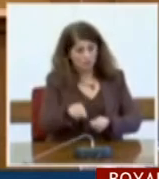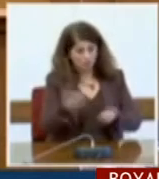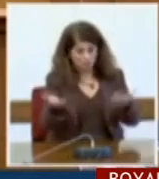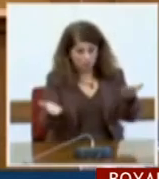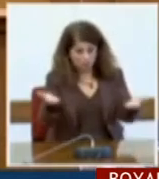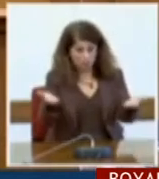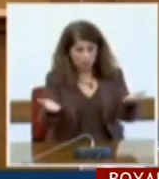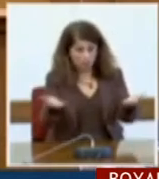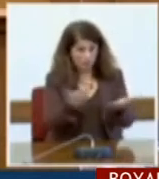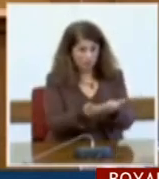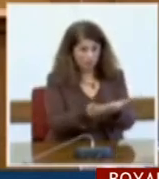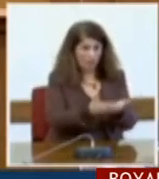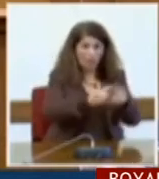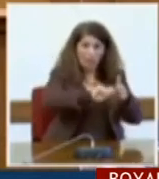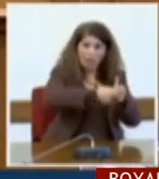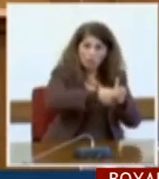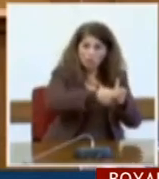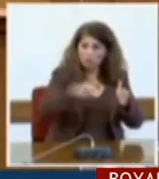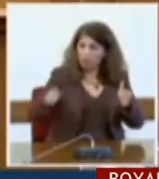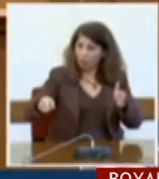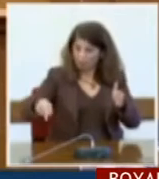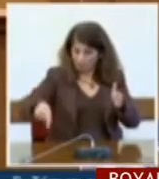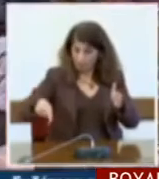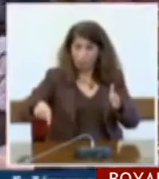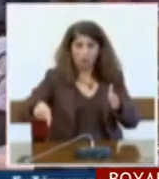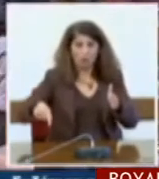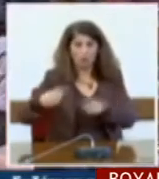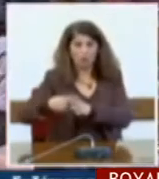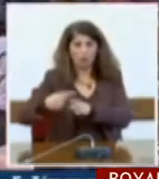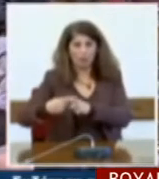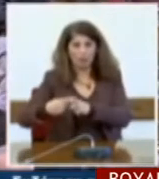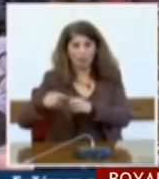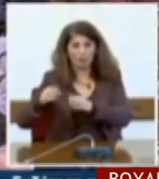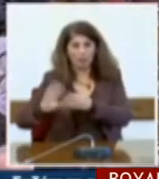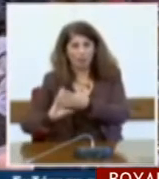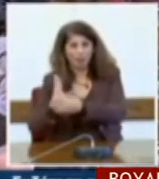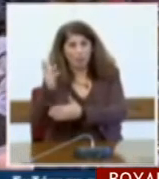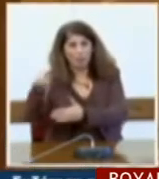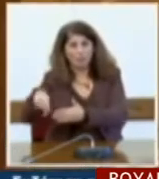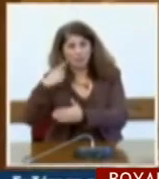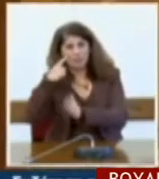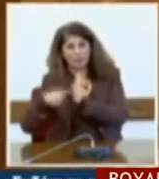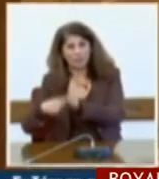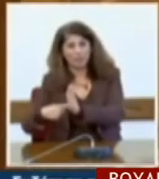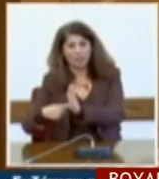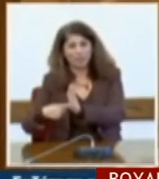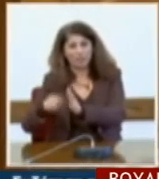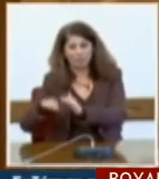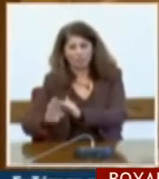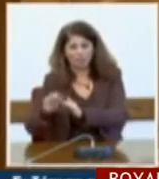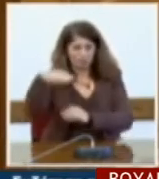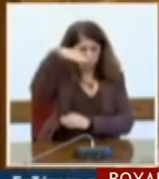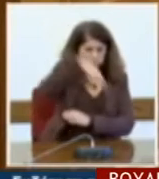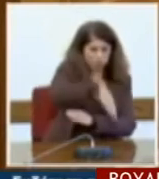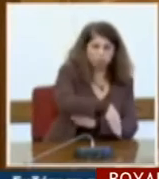αντιπαράθεση στοιχείων, έχουμε και μία μεγάλη ανάπτυξη σήμερα. Μόνο που είναι ανάκαμψη, δεν είναι ανάπτυξη. Βυθιστήκαμε 9%,